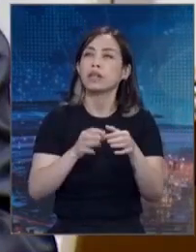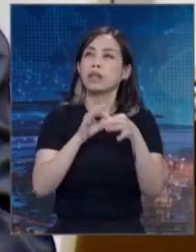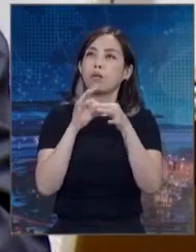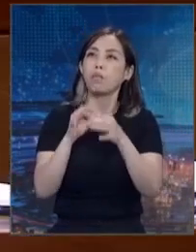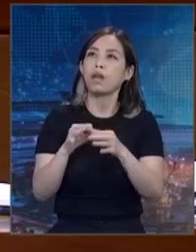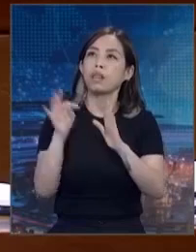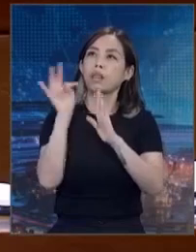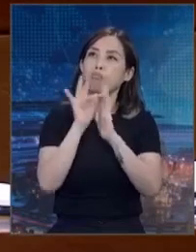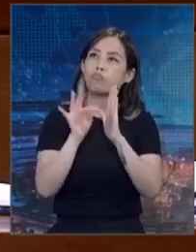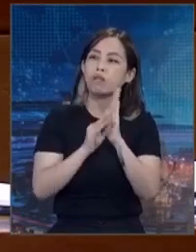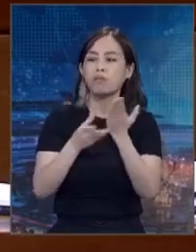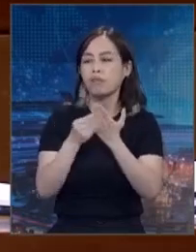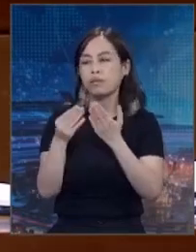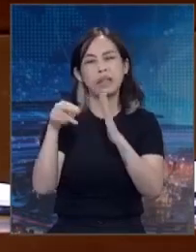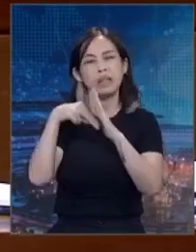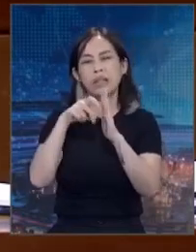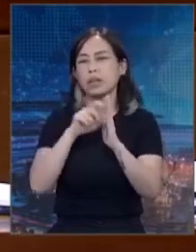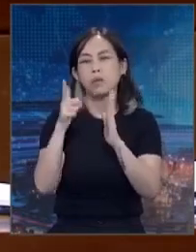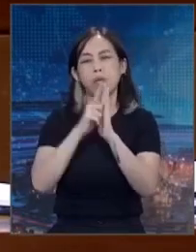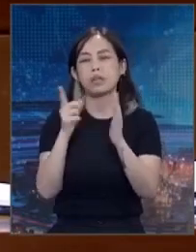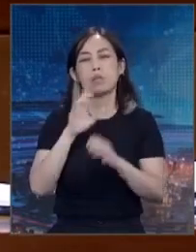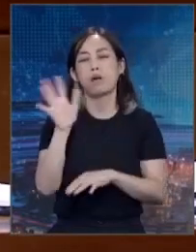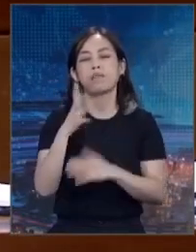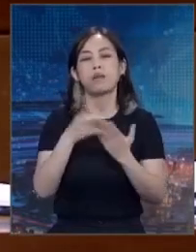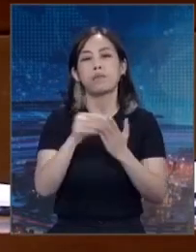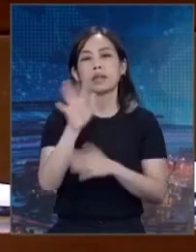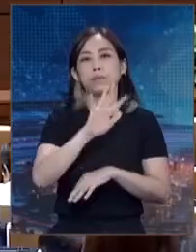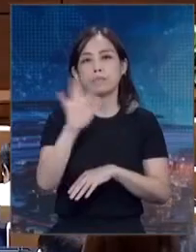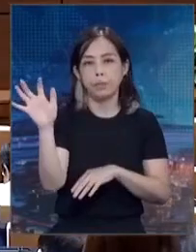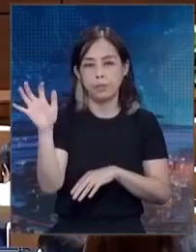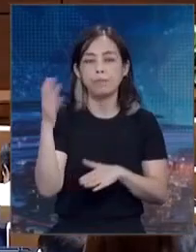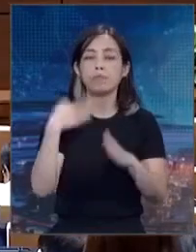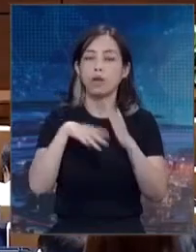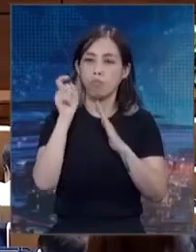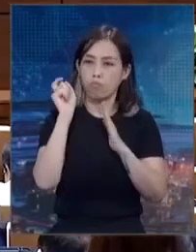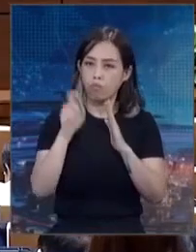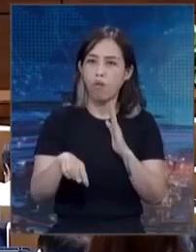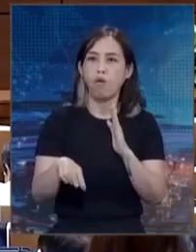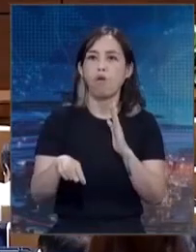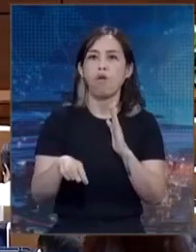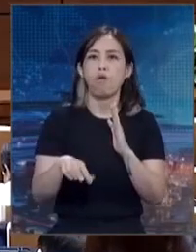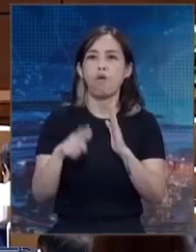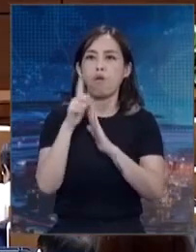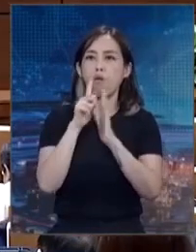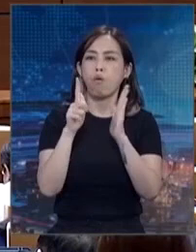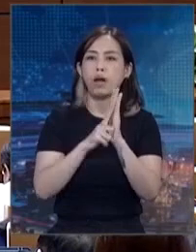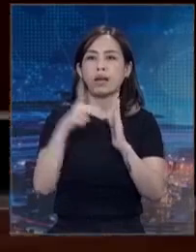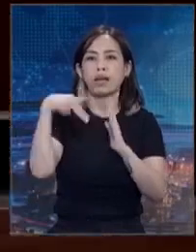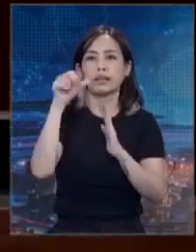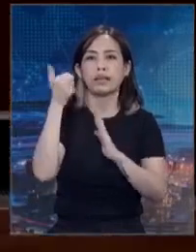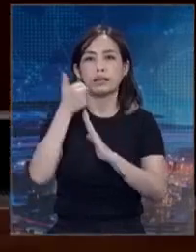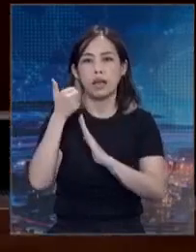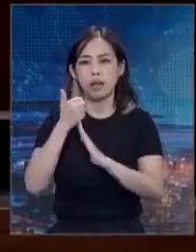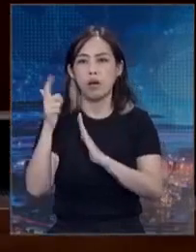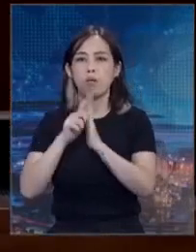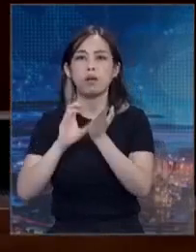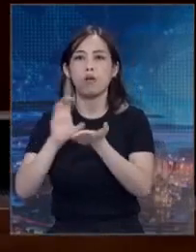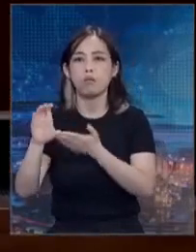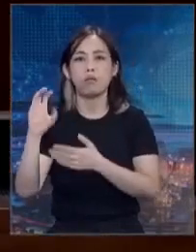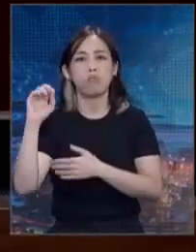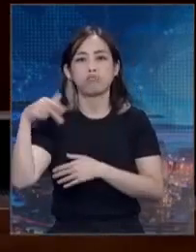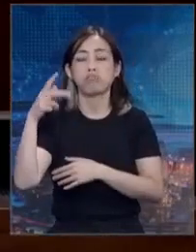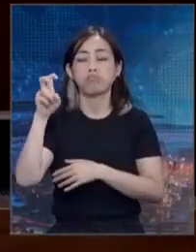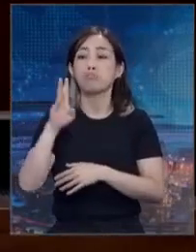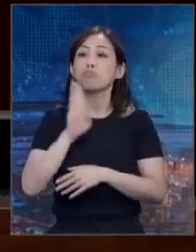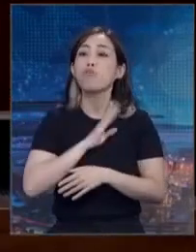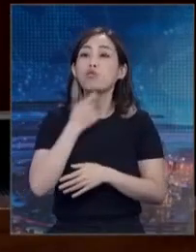luật. Trong đó có cả luật ngân sách nhà nước và luật đầu tư công. Thì không hề có một bộ nào nói gì về vấn đề này là vấn